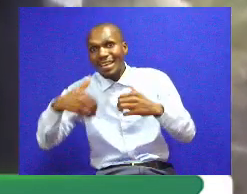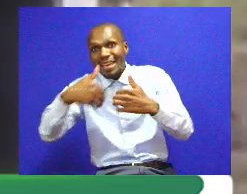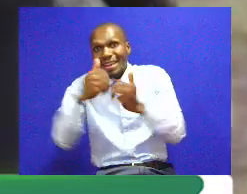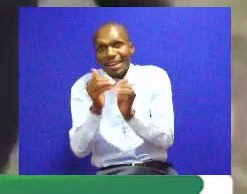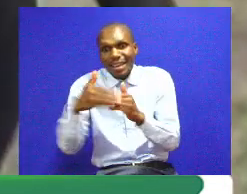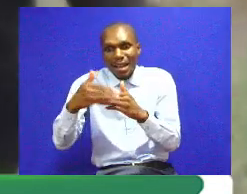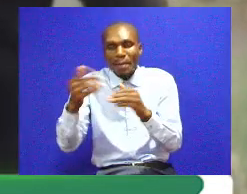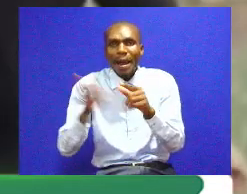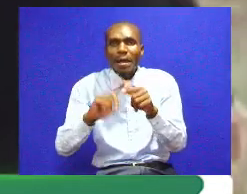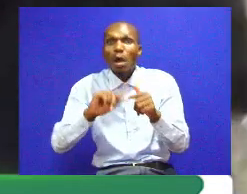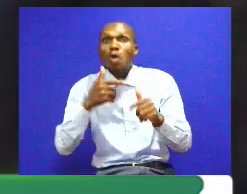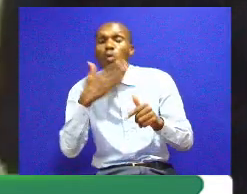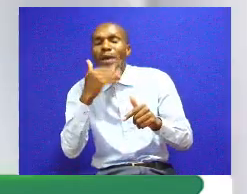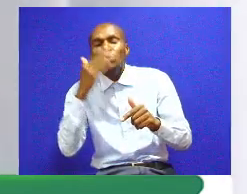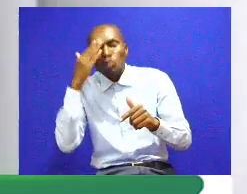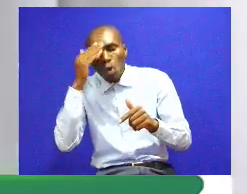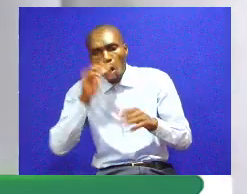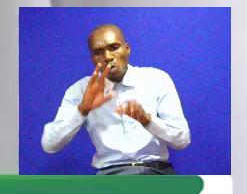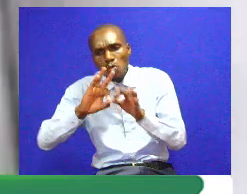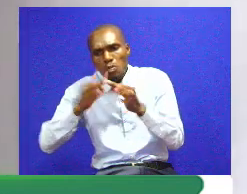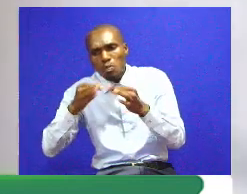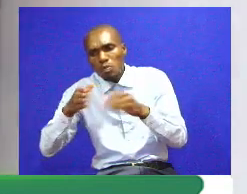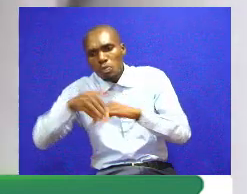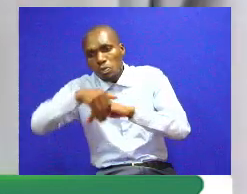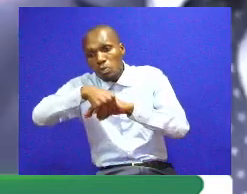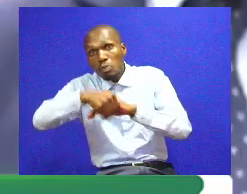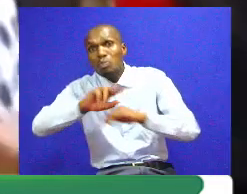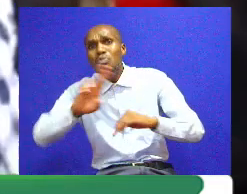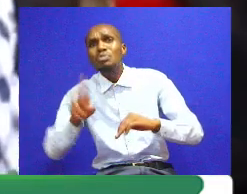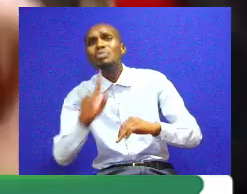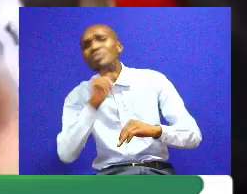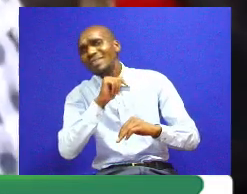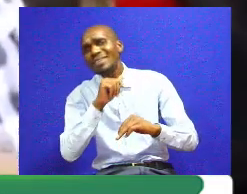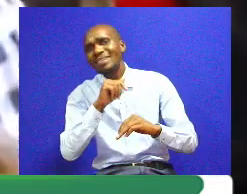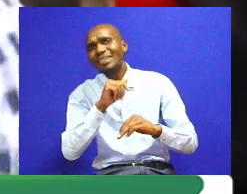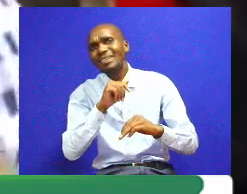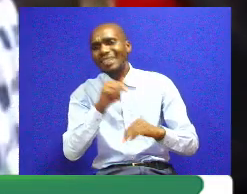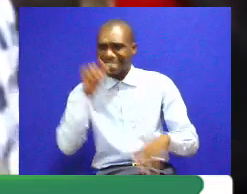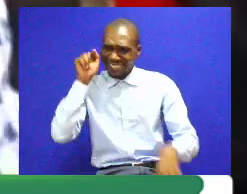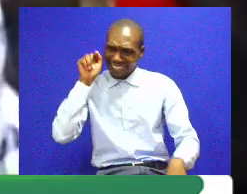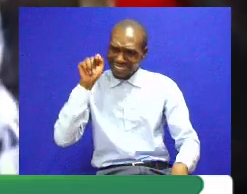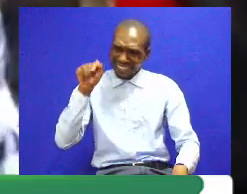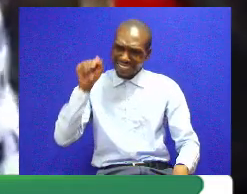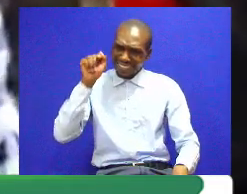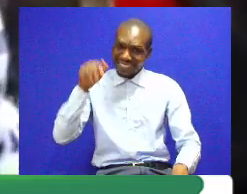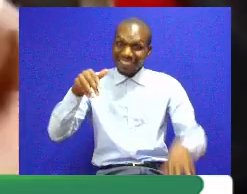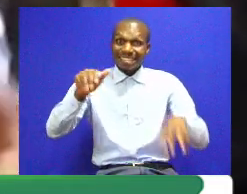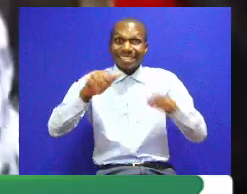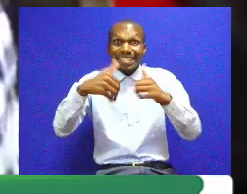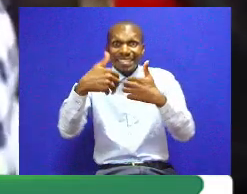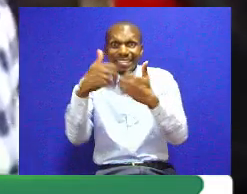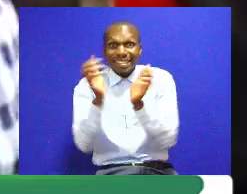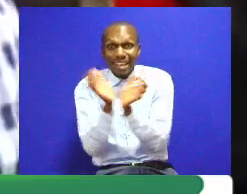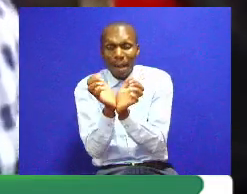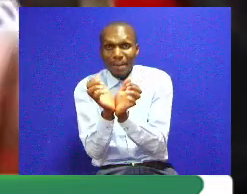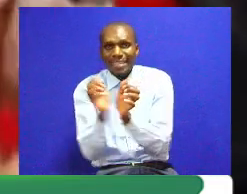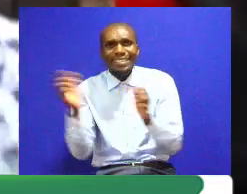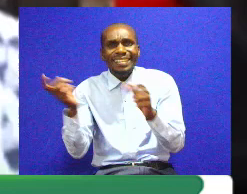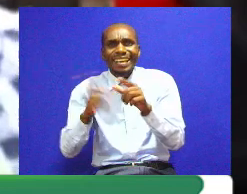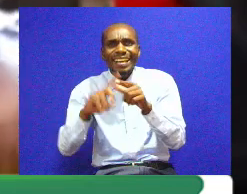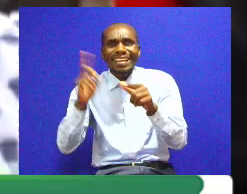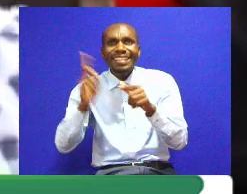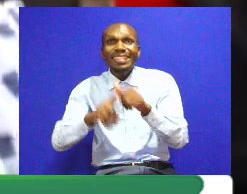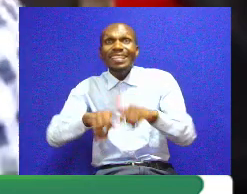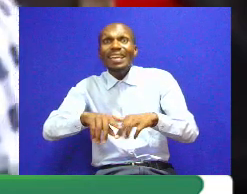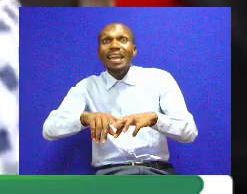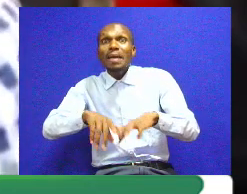asabaga nitikomanya ningo orutitege tambe kiororo getumegete hawa wa hii kampuni ya brown cheese